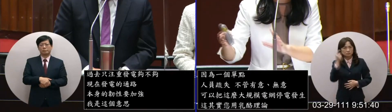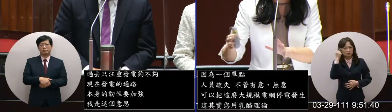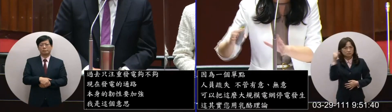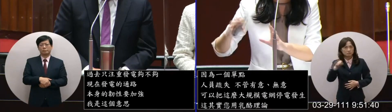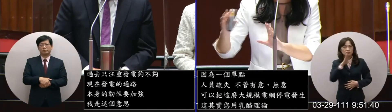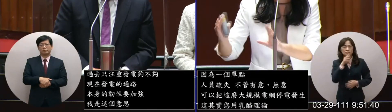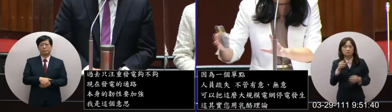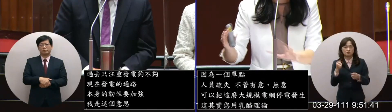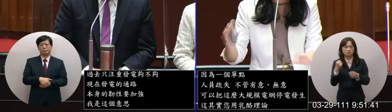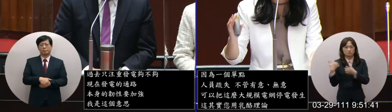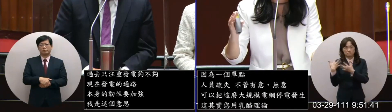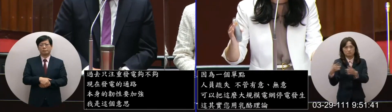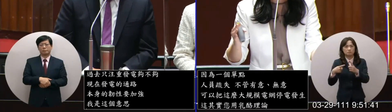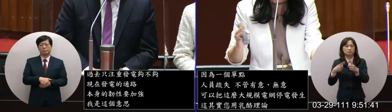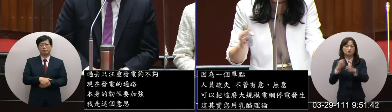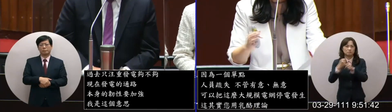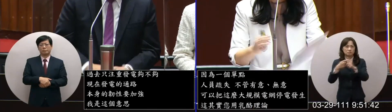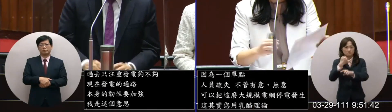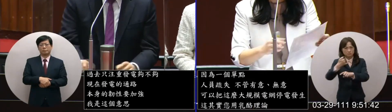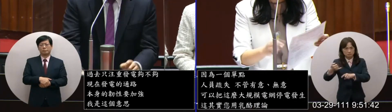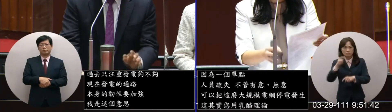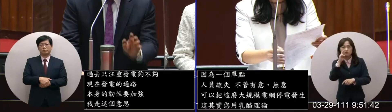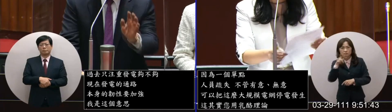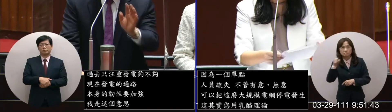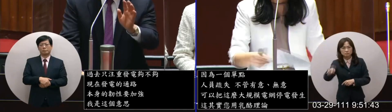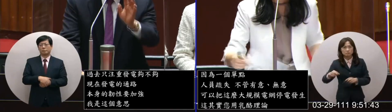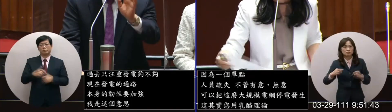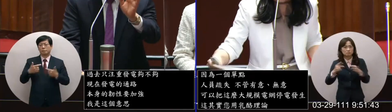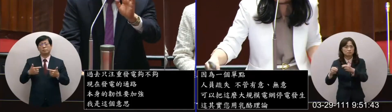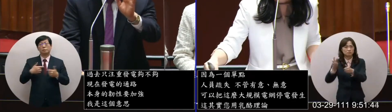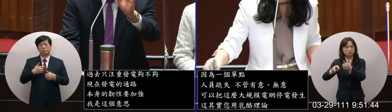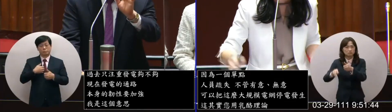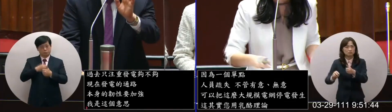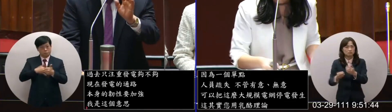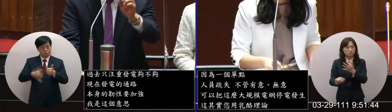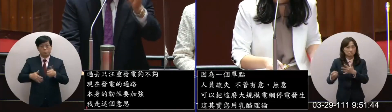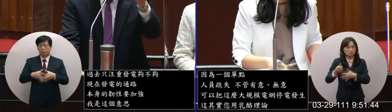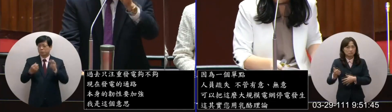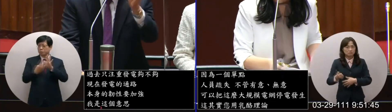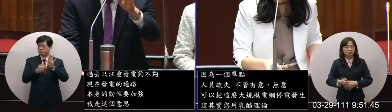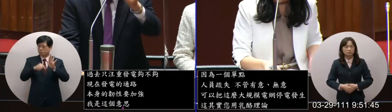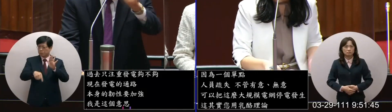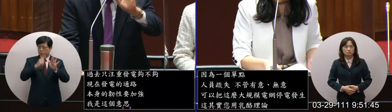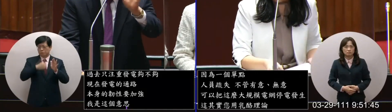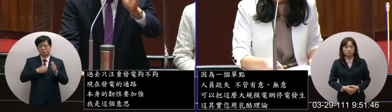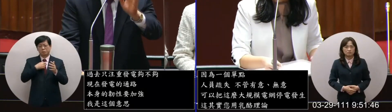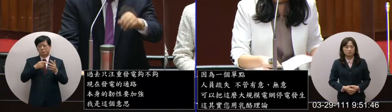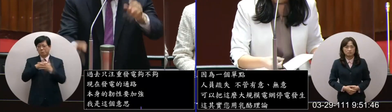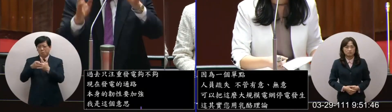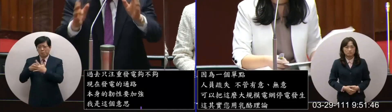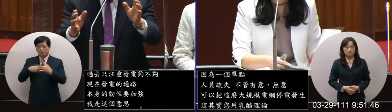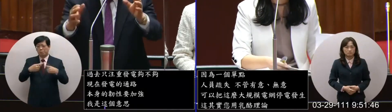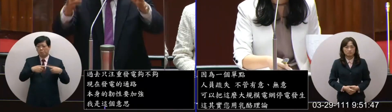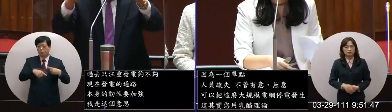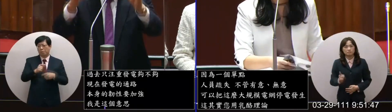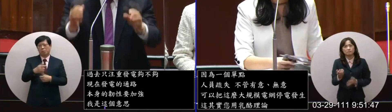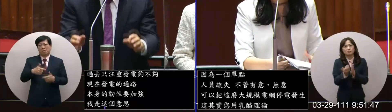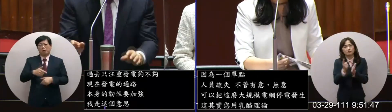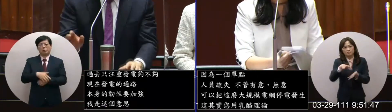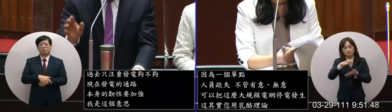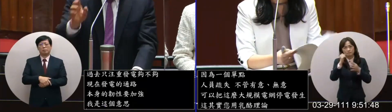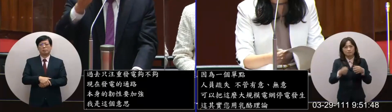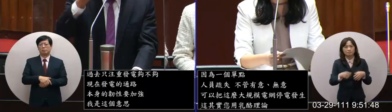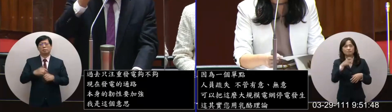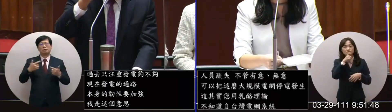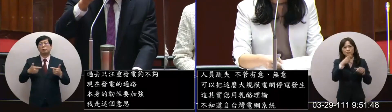都是人为疏失，我们只要把人为的部分做好。所以呢，我其实今天 委员不要强调那个很多洞，不是这意思。 因为说你讲的鲁